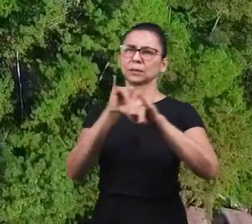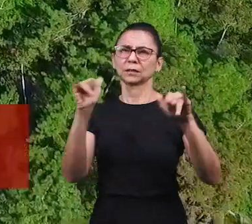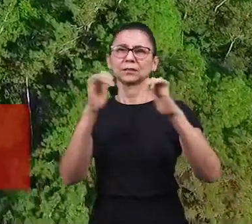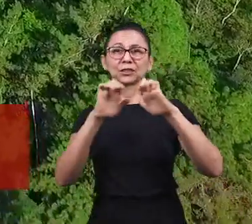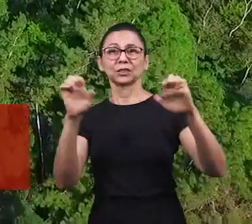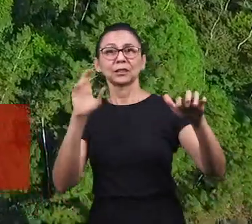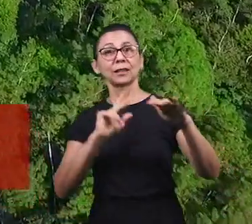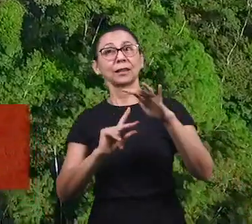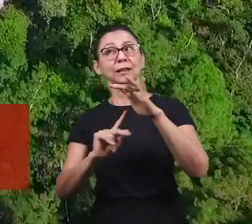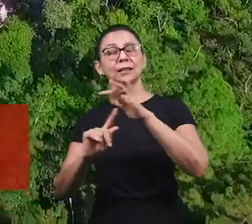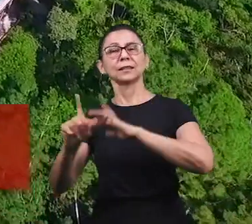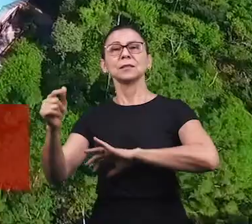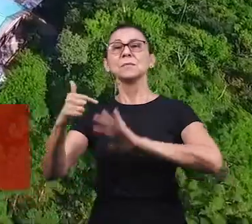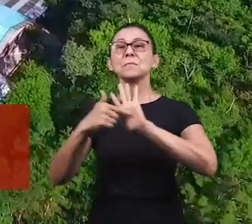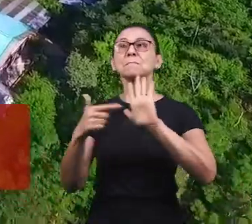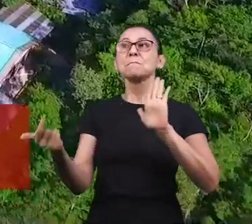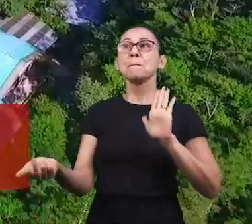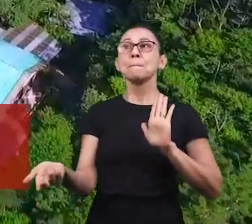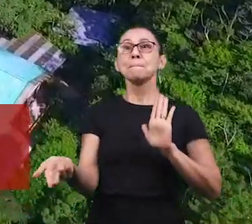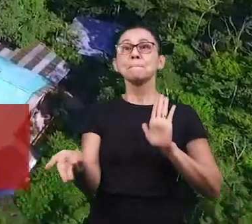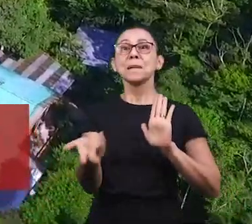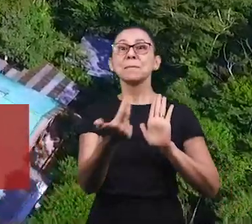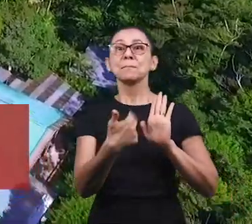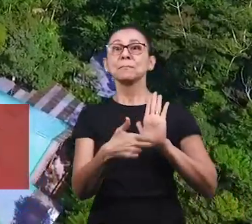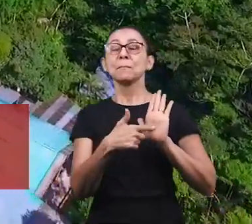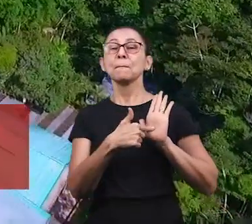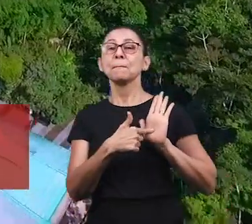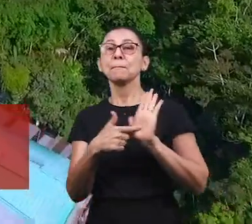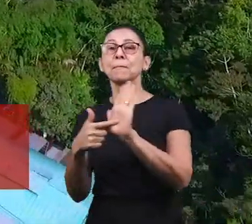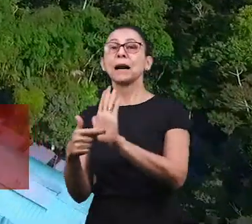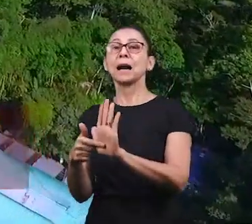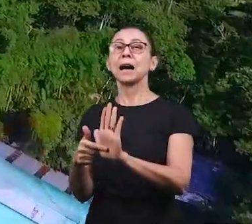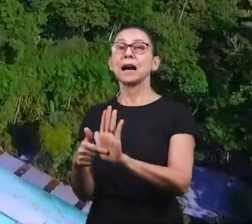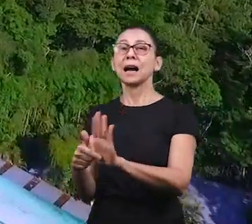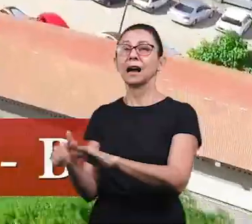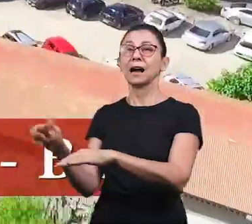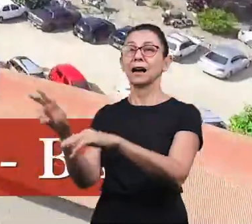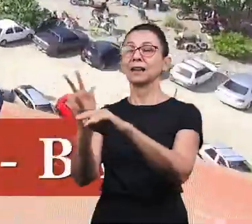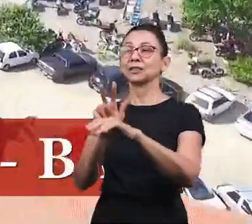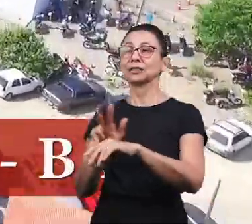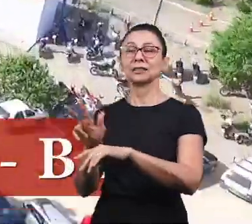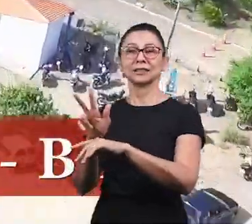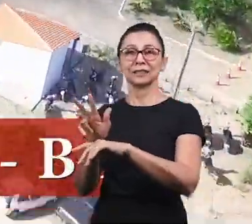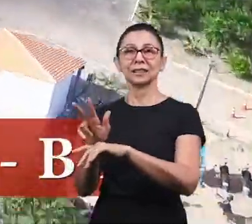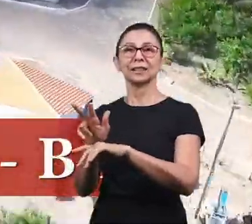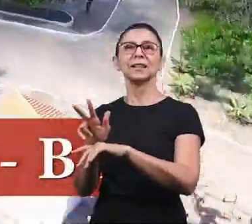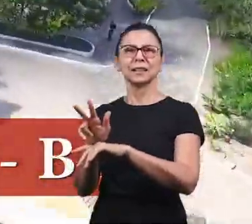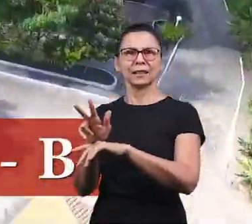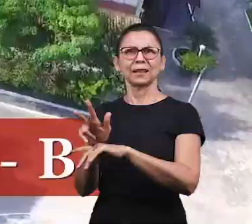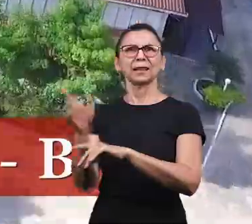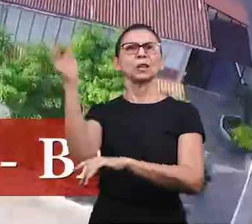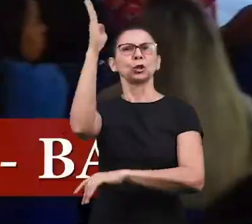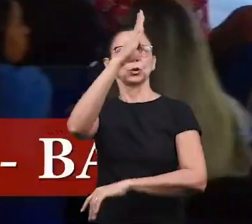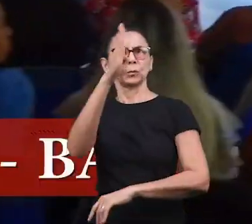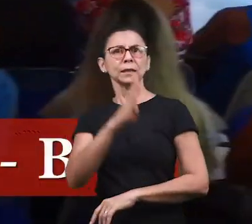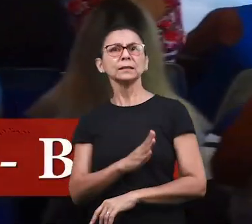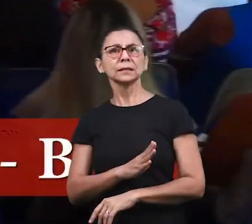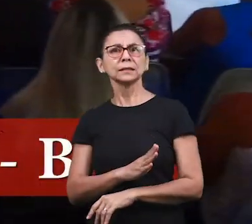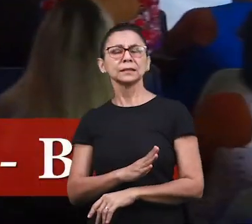de l'Évangile éternel, nous montrons des images de Manaïm dans tout le Brésil. Aujourd'hui, nous allons